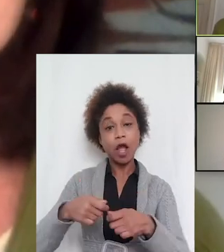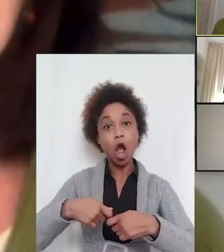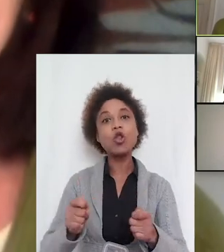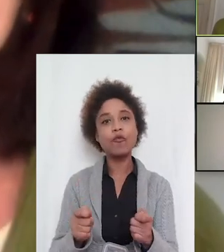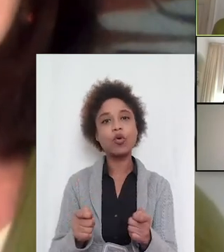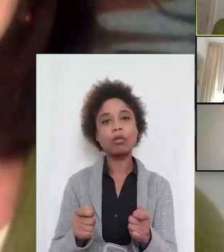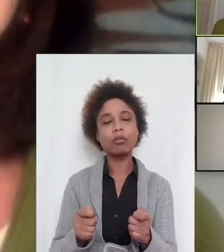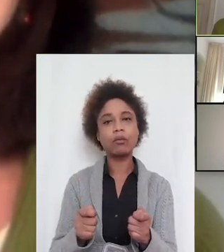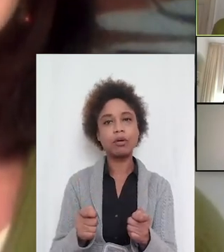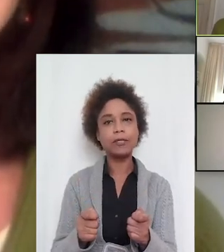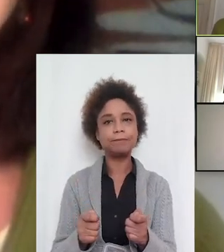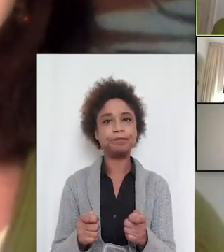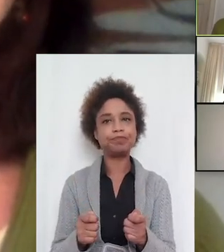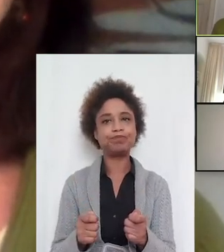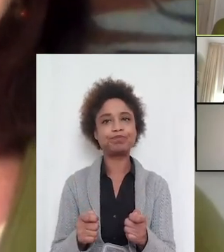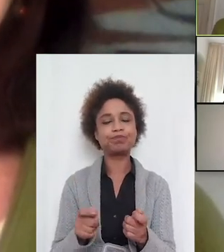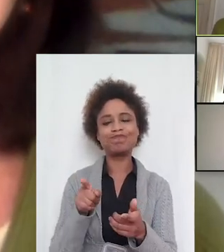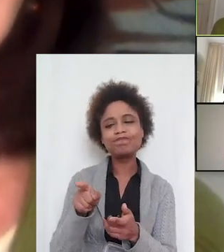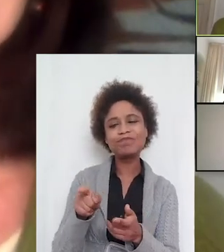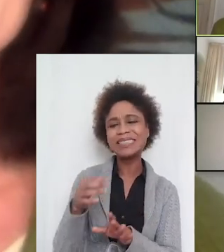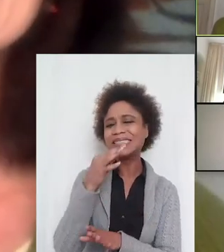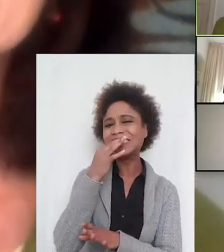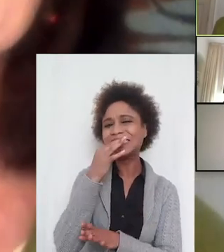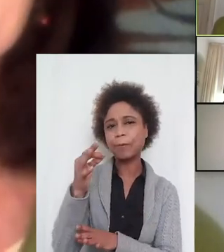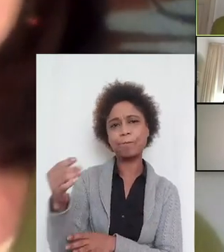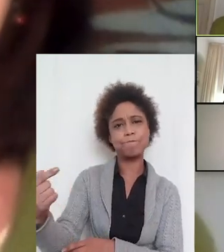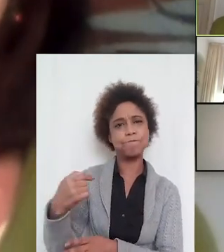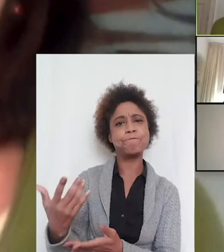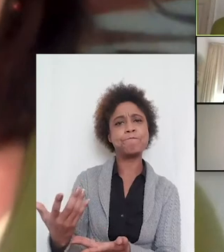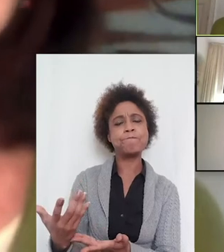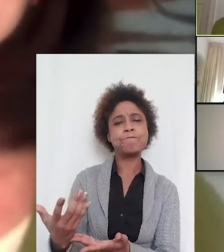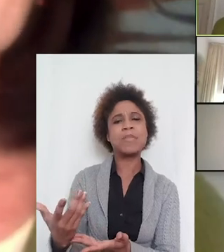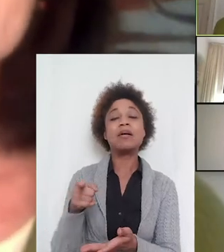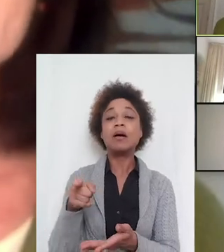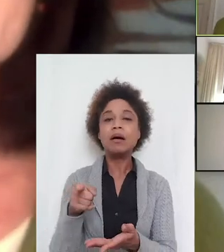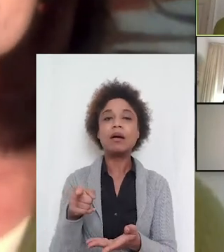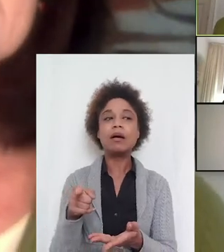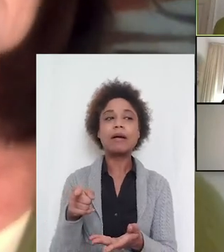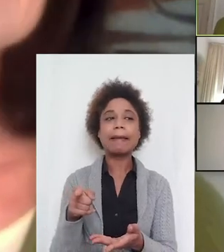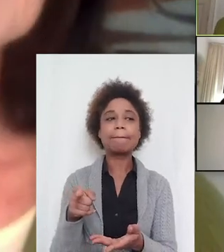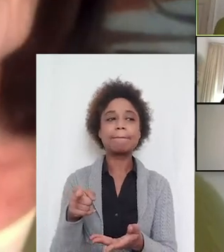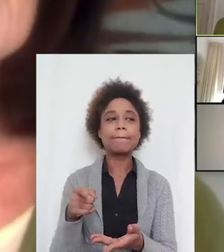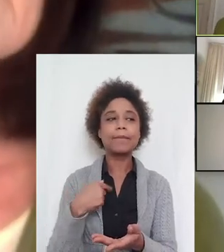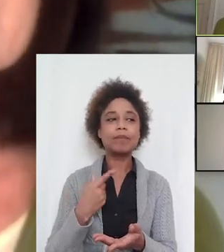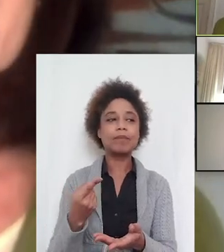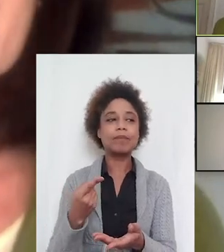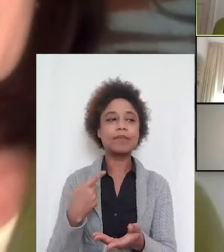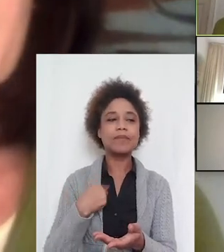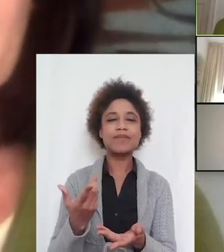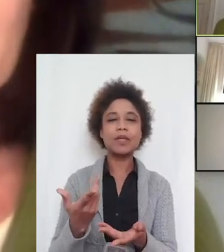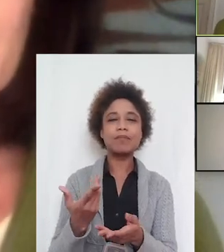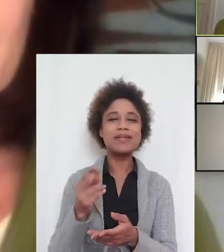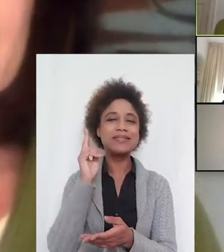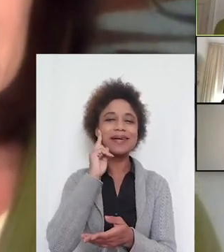uitvoeren. Wat hun tip zou zijn, en zij hebben iets van deaf awareness, zoals